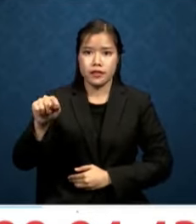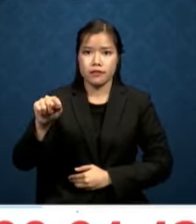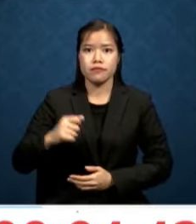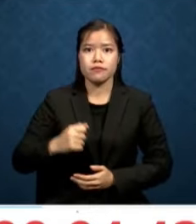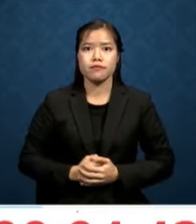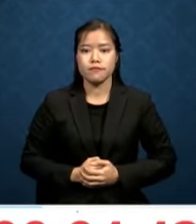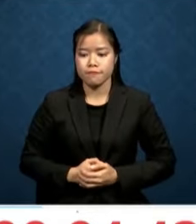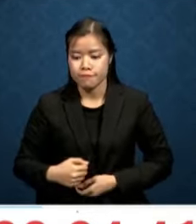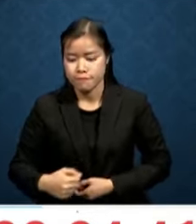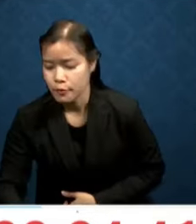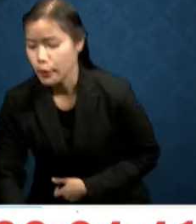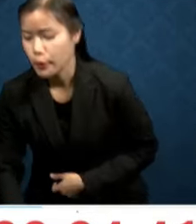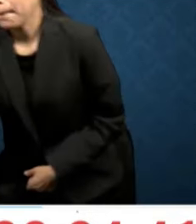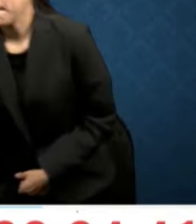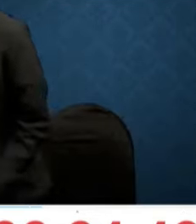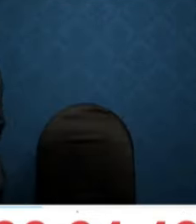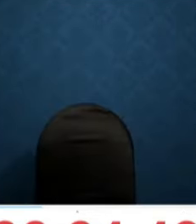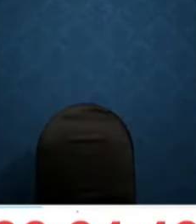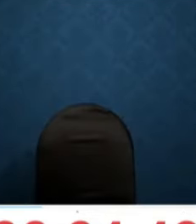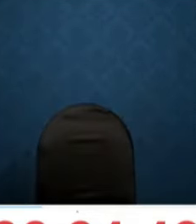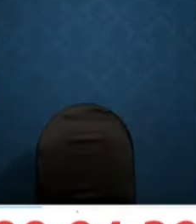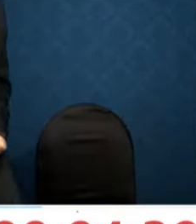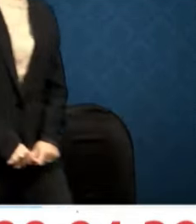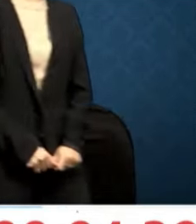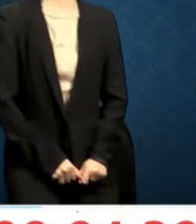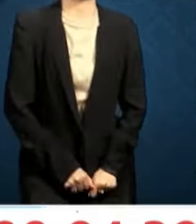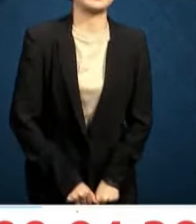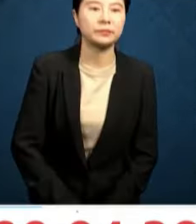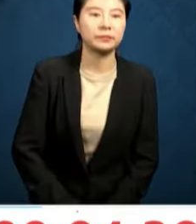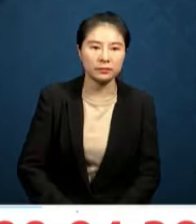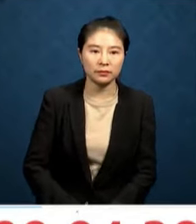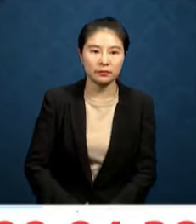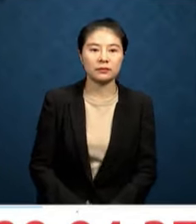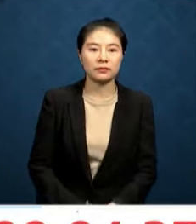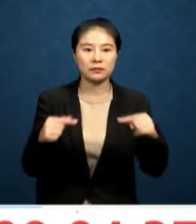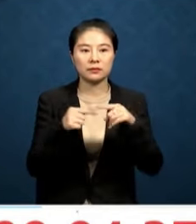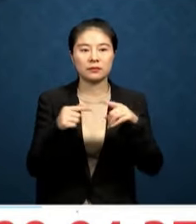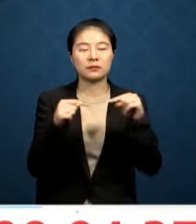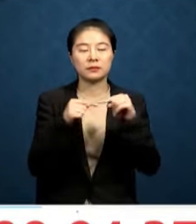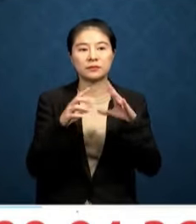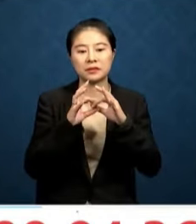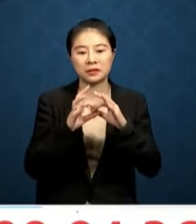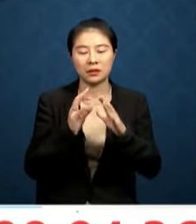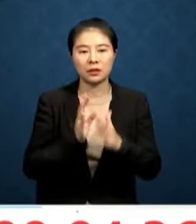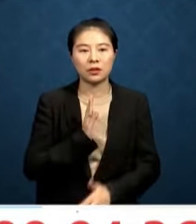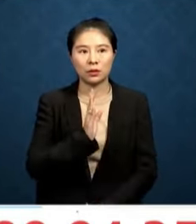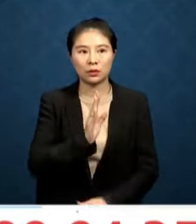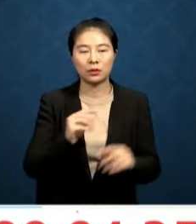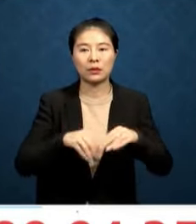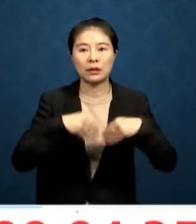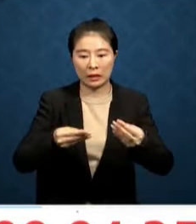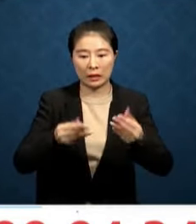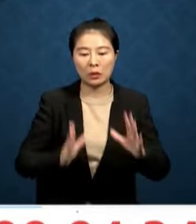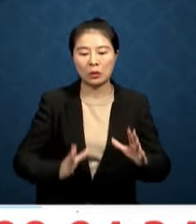3% ซึ่งถ้าหากคิดในด้านของความเป็นธรรมให้กับฝ่ายลูกจ้